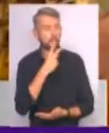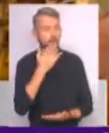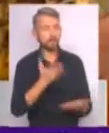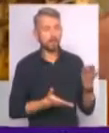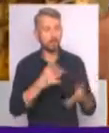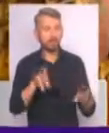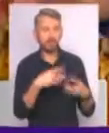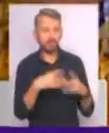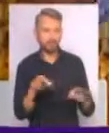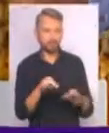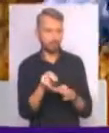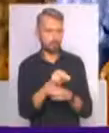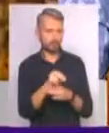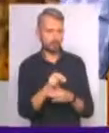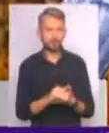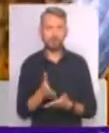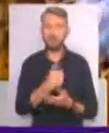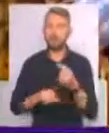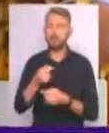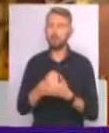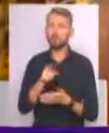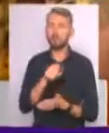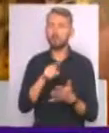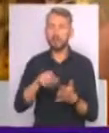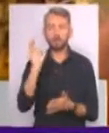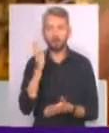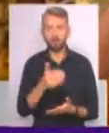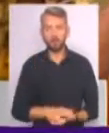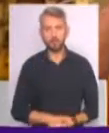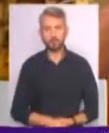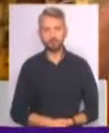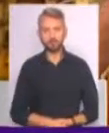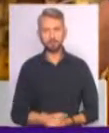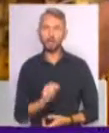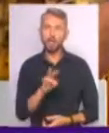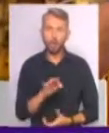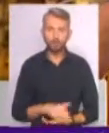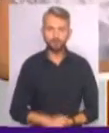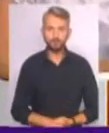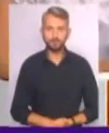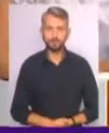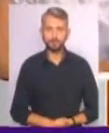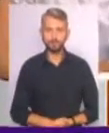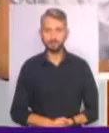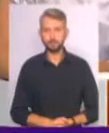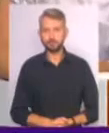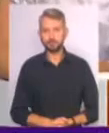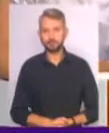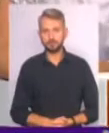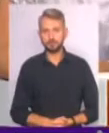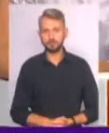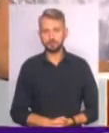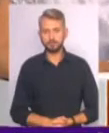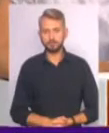возможно, не надо будет ничего лечить. Мы повернемся до этого питания. Слухаем вас. Алло. Так, мы вас слухаем.